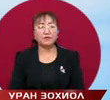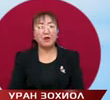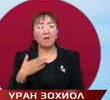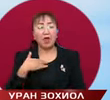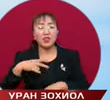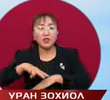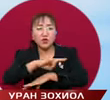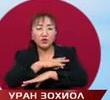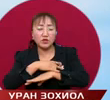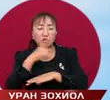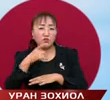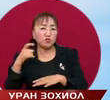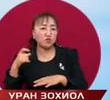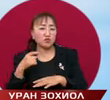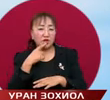Манай нутгийнхан